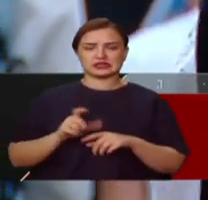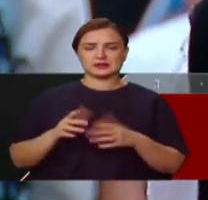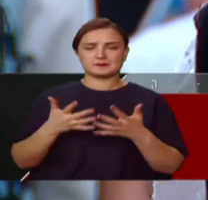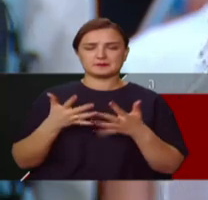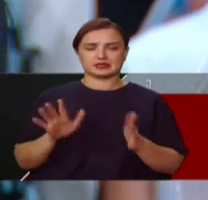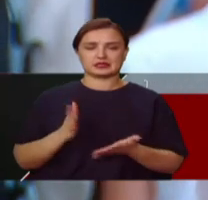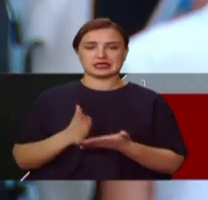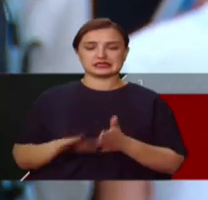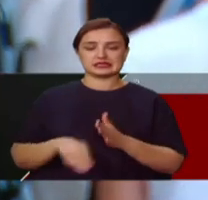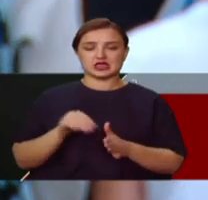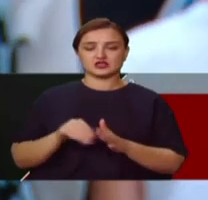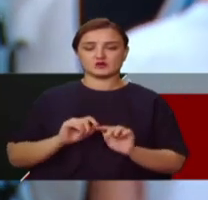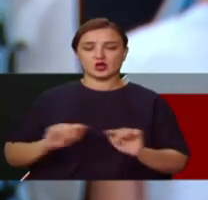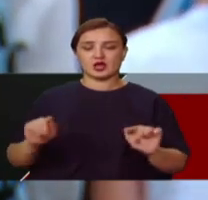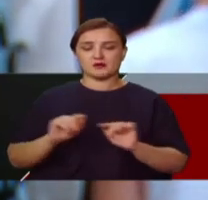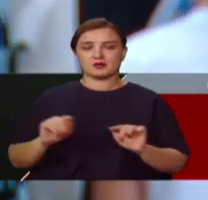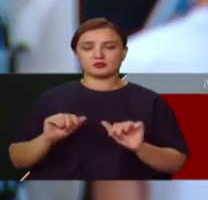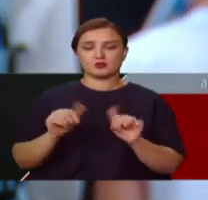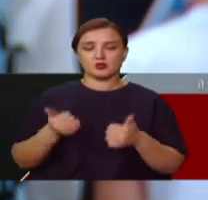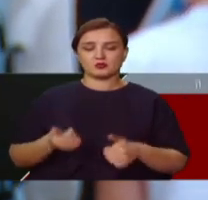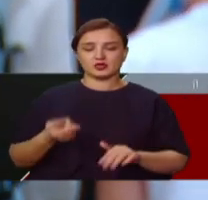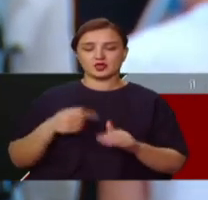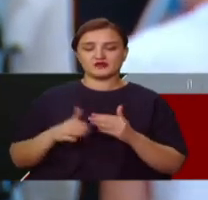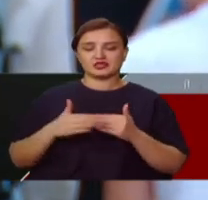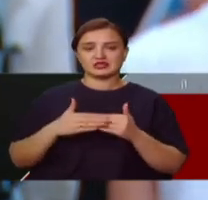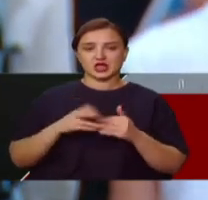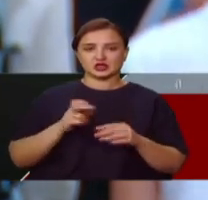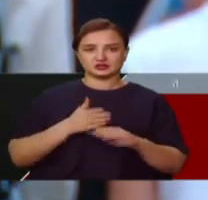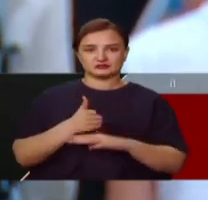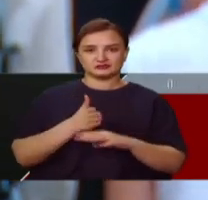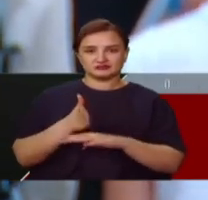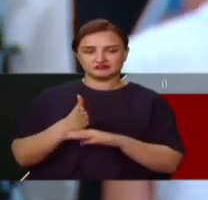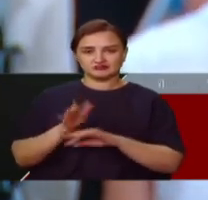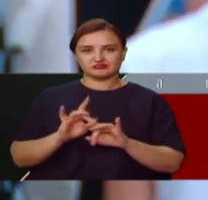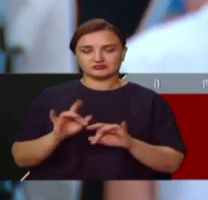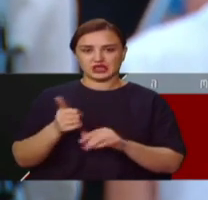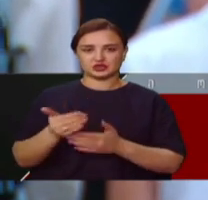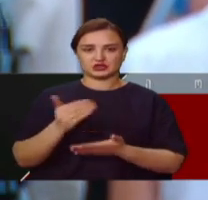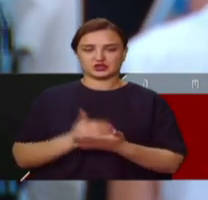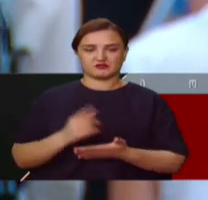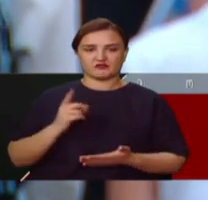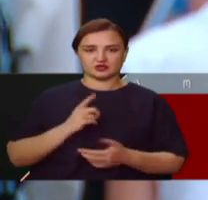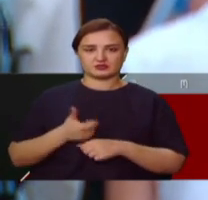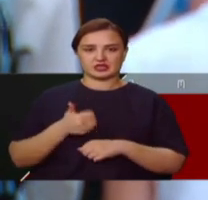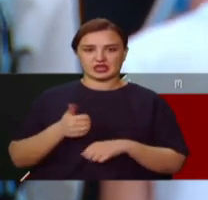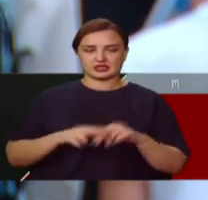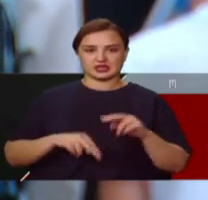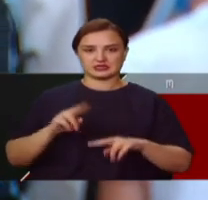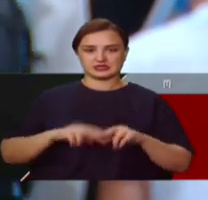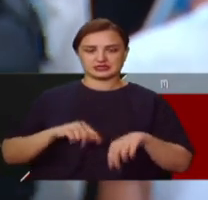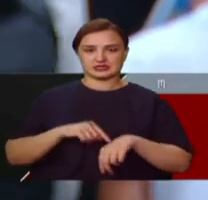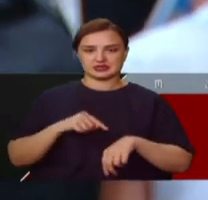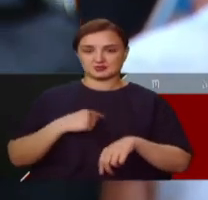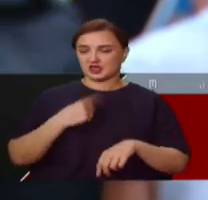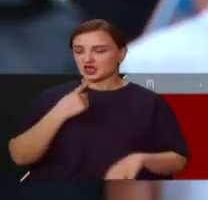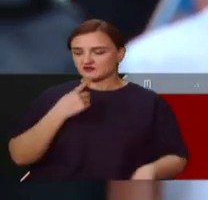imtaro saarchevno kampaniis stilidan gamomdinare kardakari chatarebuli gvaks da velodebit zalyan kark shedegs da vart zalyan kark khasiatze ejits